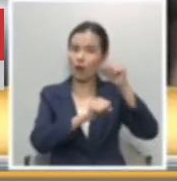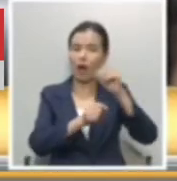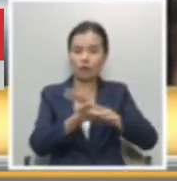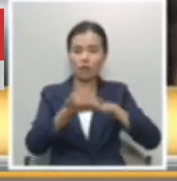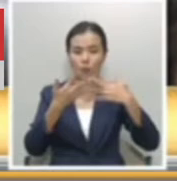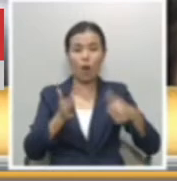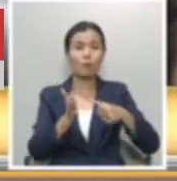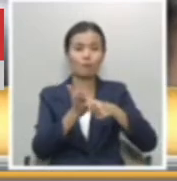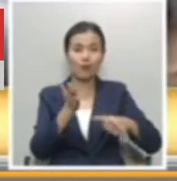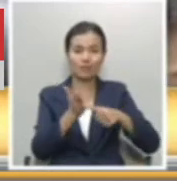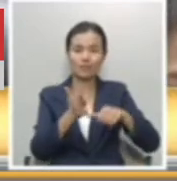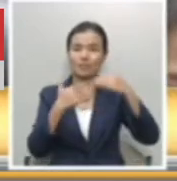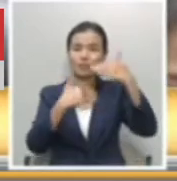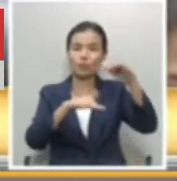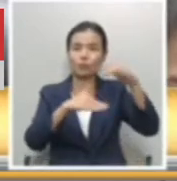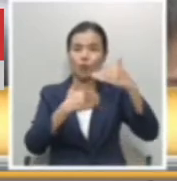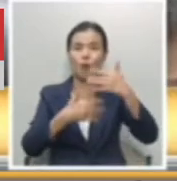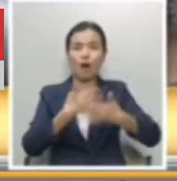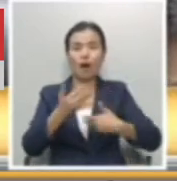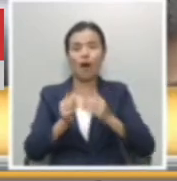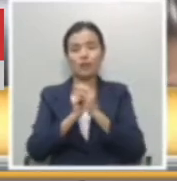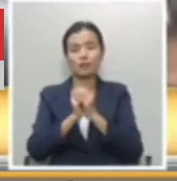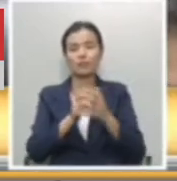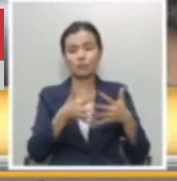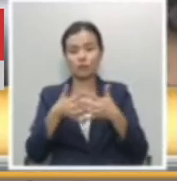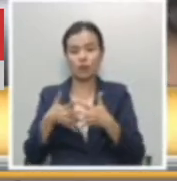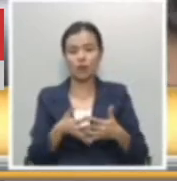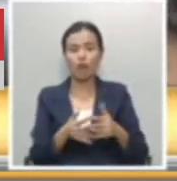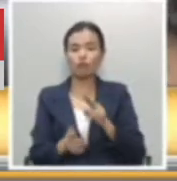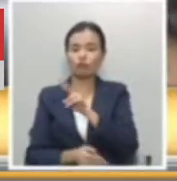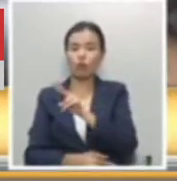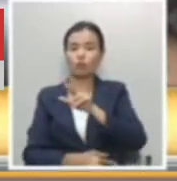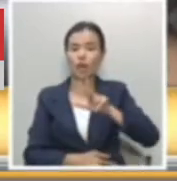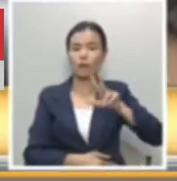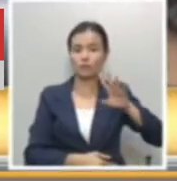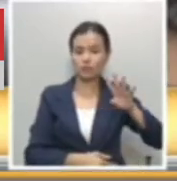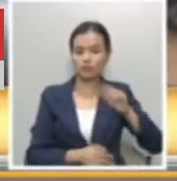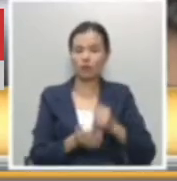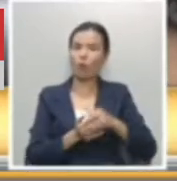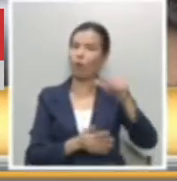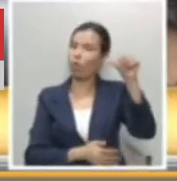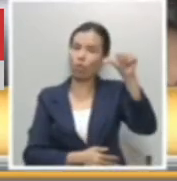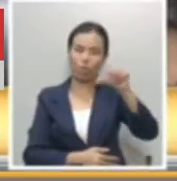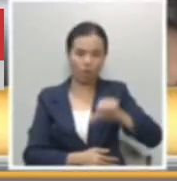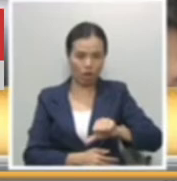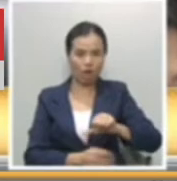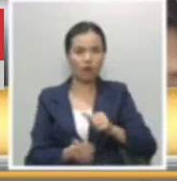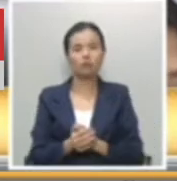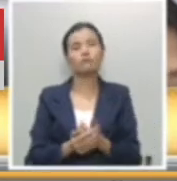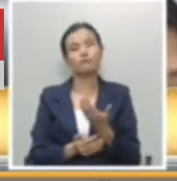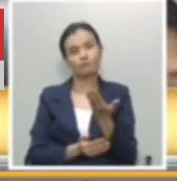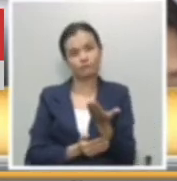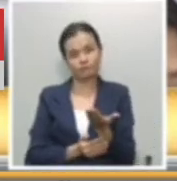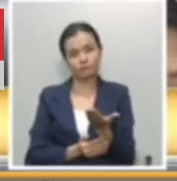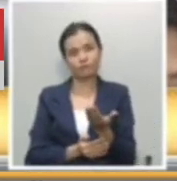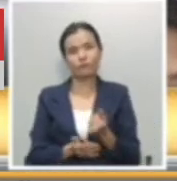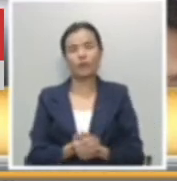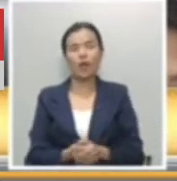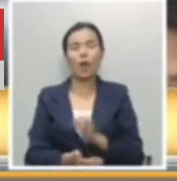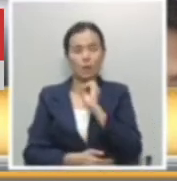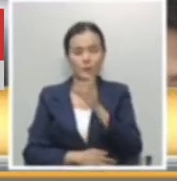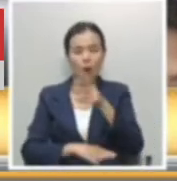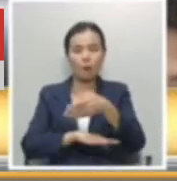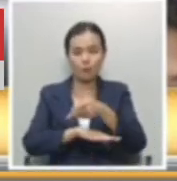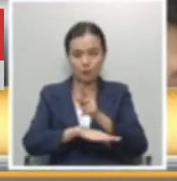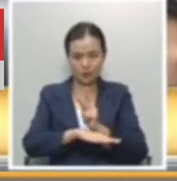เชื่อเป็นอย่างยิ่งครับตัวเลขไตรมาสที่2 3 4มันจะแย่กว่านี้เพราะฉะนั้นครับต้องกราบเรียนท่านประธ